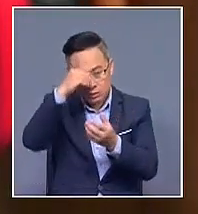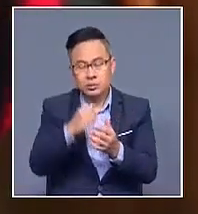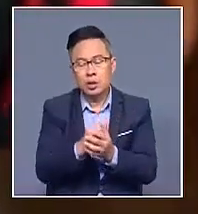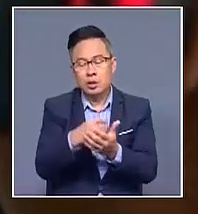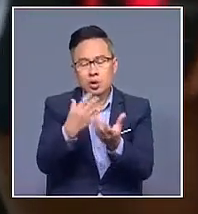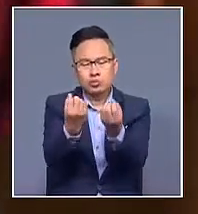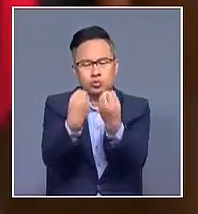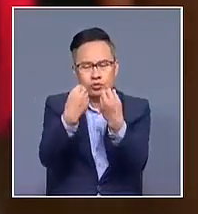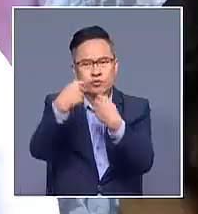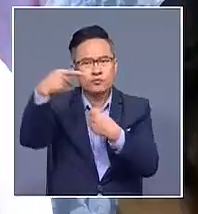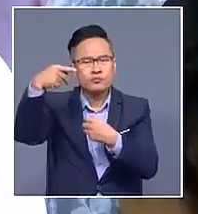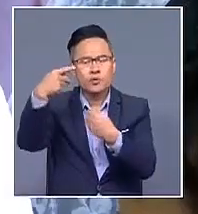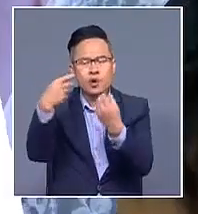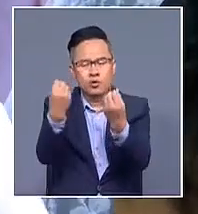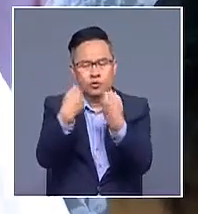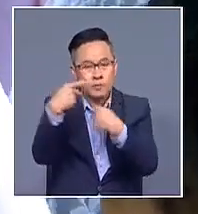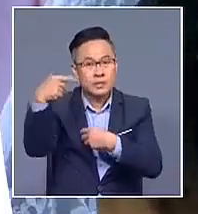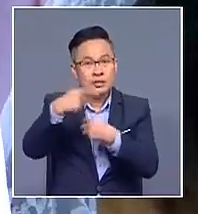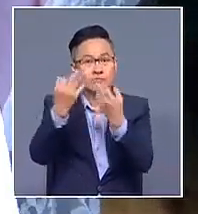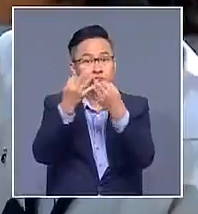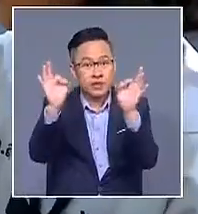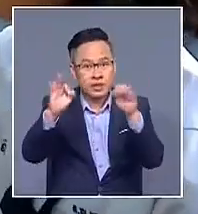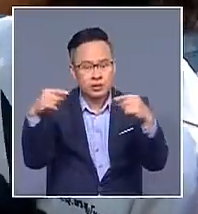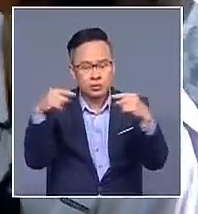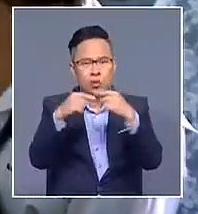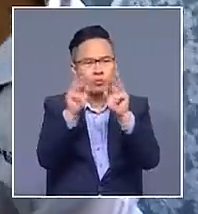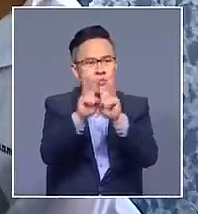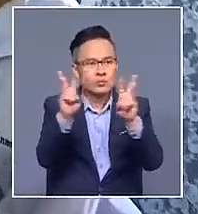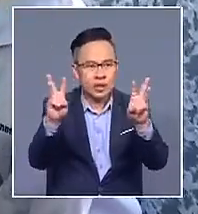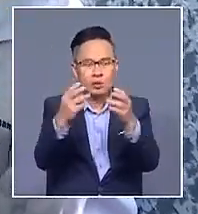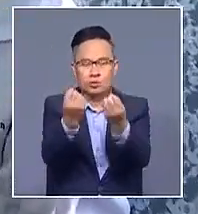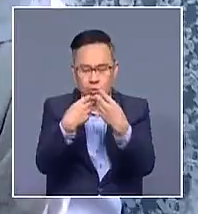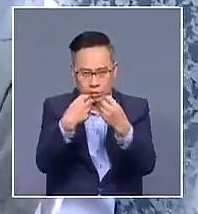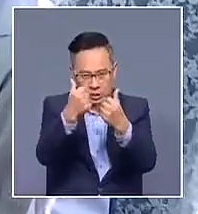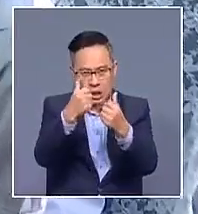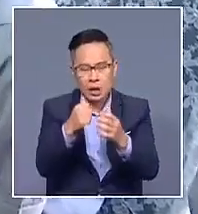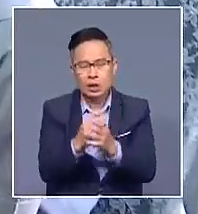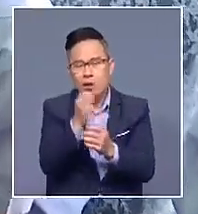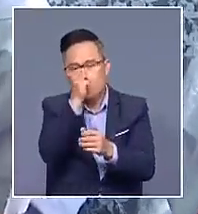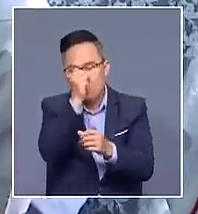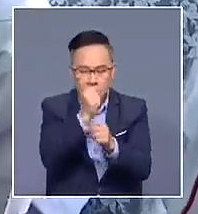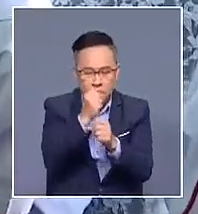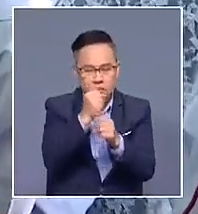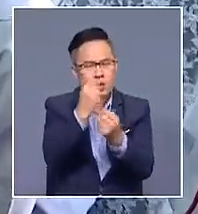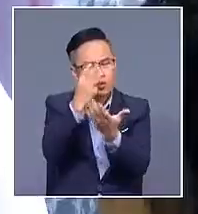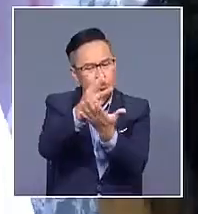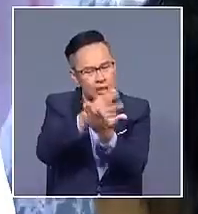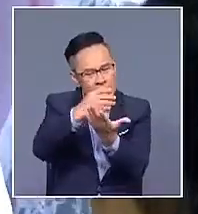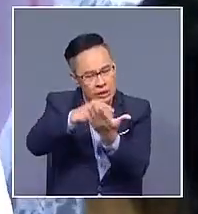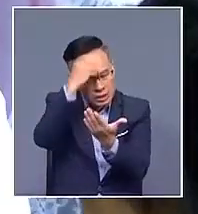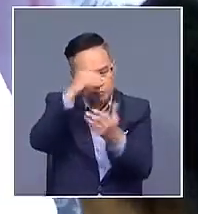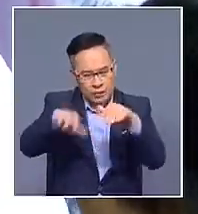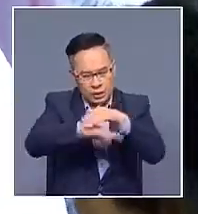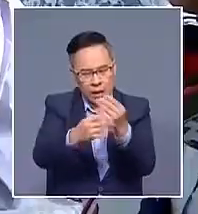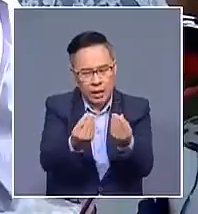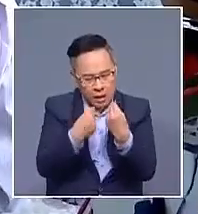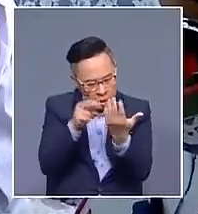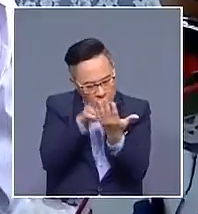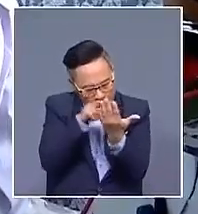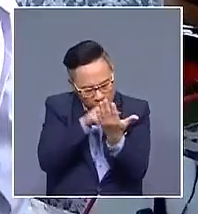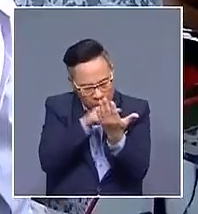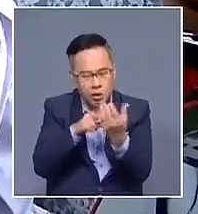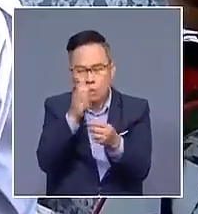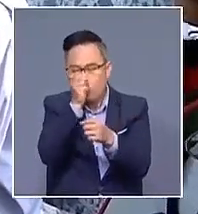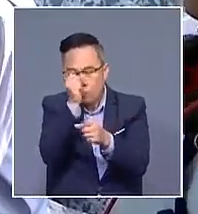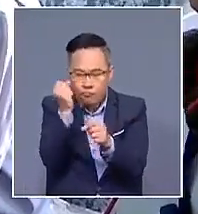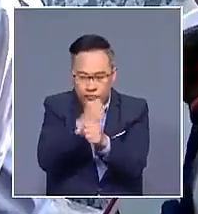ให้เราทำใช่ไหมคะ ใช่ค่ะ ทำไปบ้างยัง ทำไปบ้างแล้วค่ะ โอเคไหมเข้าใจ โอเคค่ะ แล้วได้ติวตรงนี้คิดว่ามัน